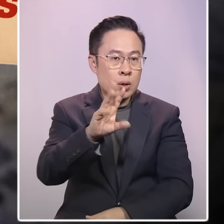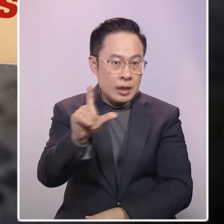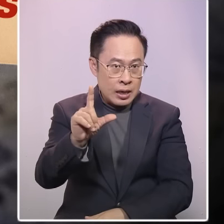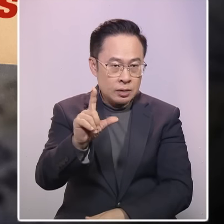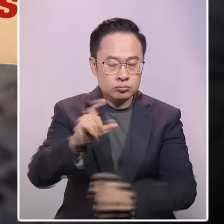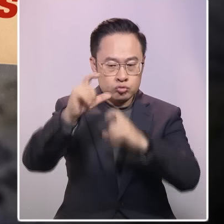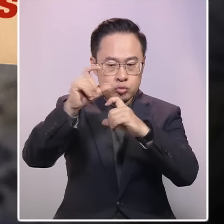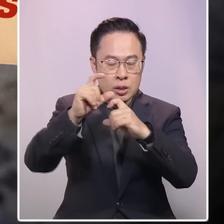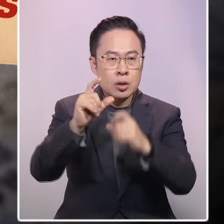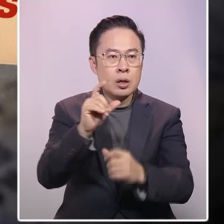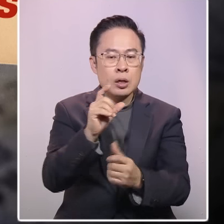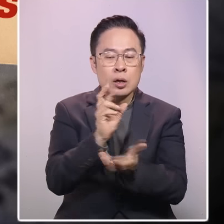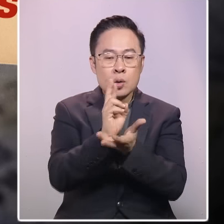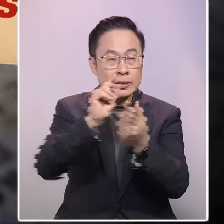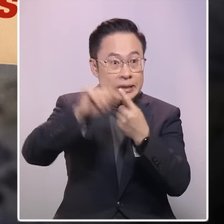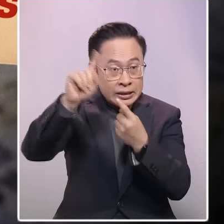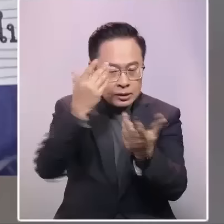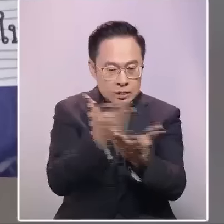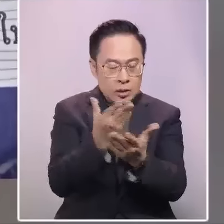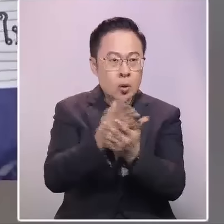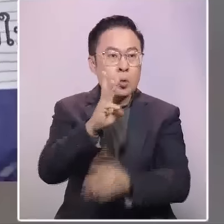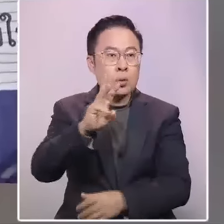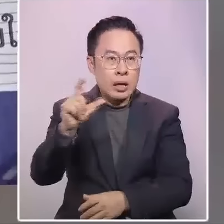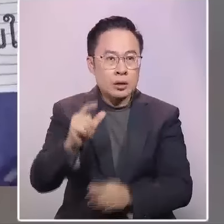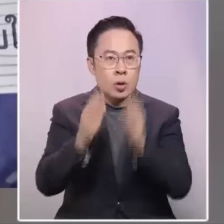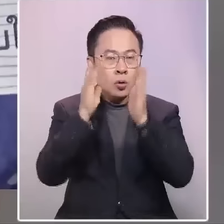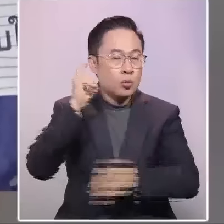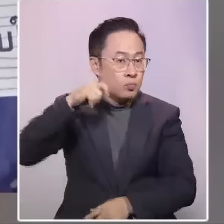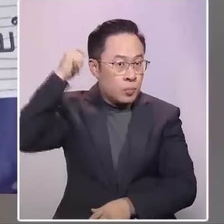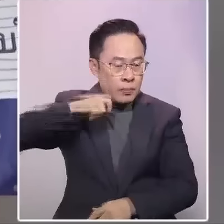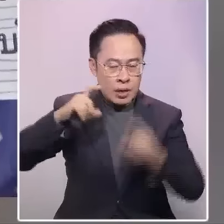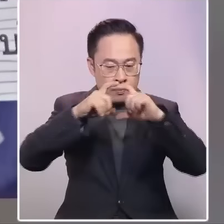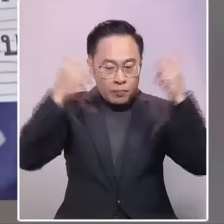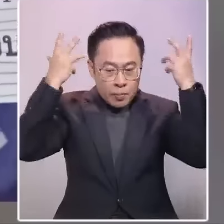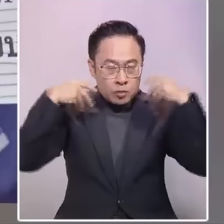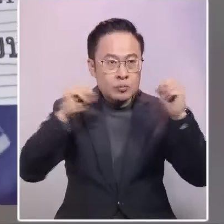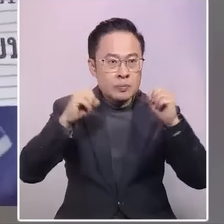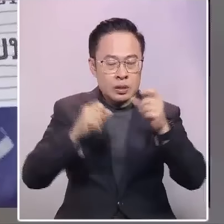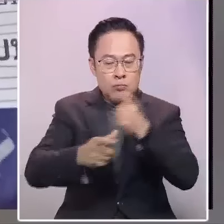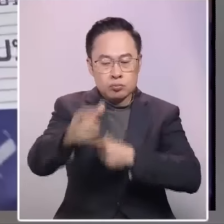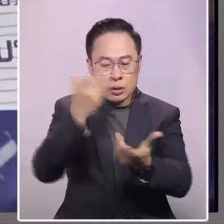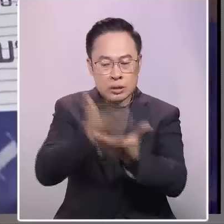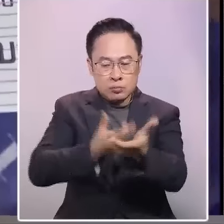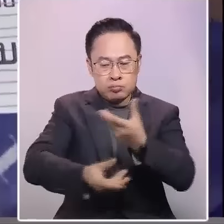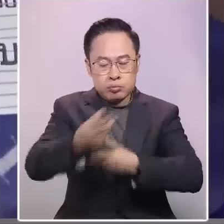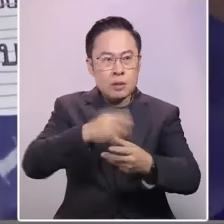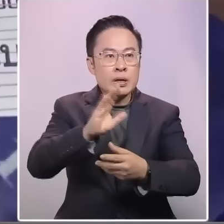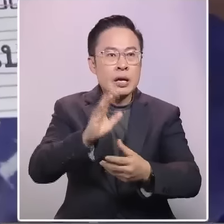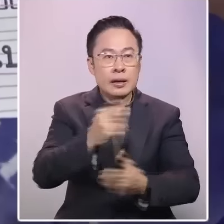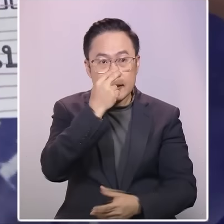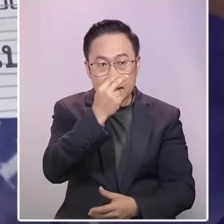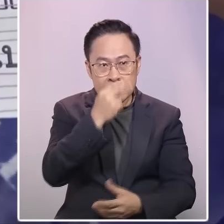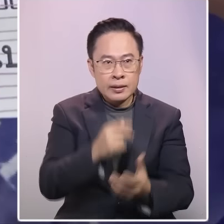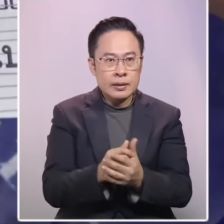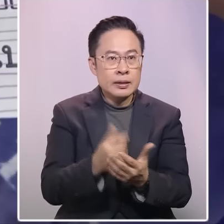รางวัลที่ 1แต่ขึ้นเงินไม่ได้อ้าเป็นคนเมียนมาร์ไม่มีบัตรประชาชนนี่ค่ะดูให้ดูกันเลยใบนี้นะครับงวดวัน